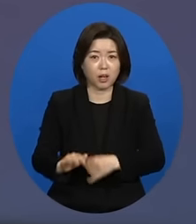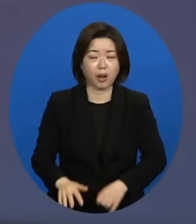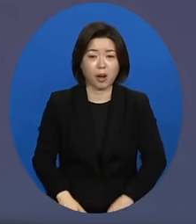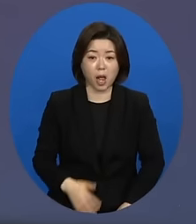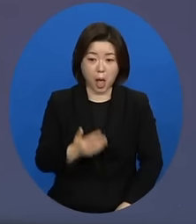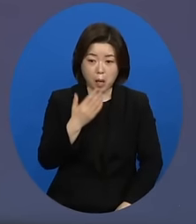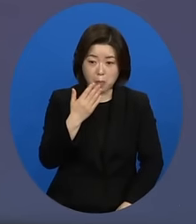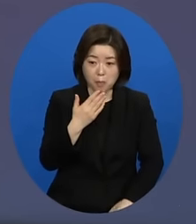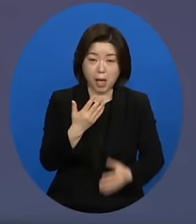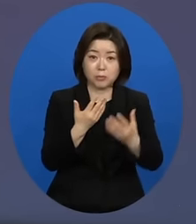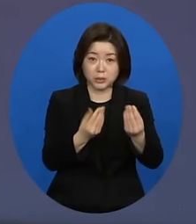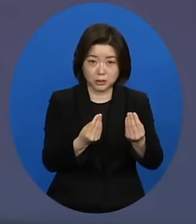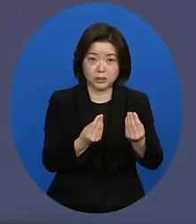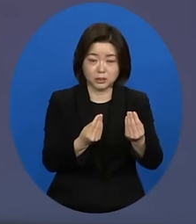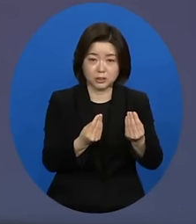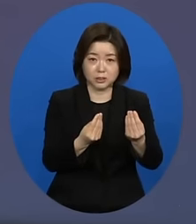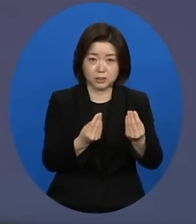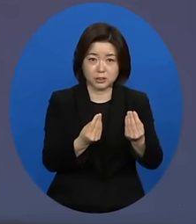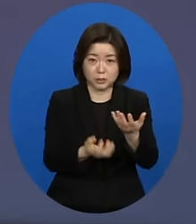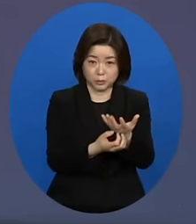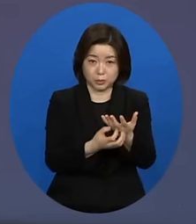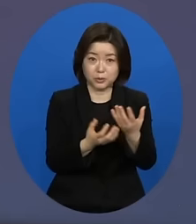됐다고.